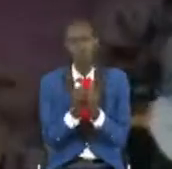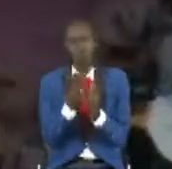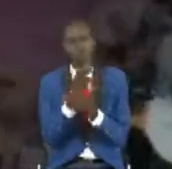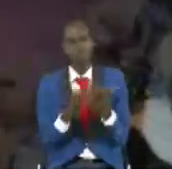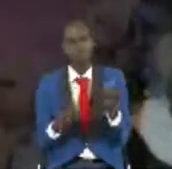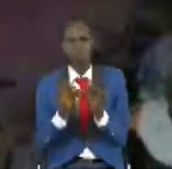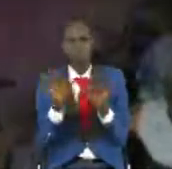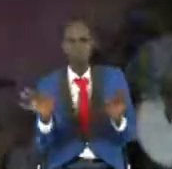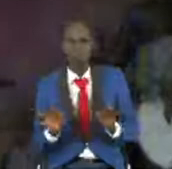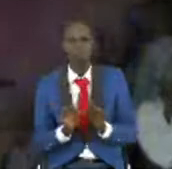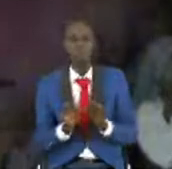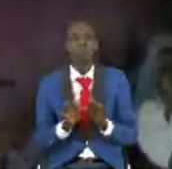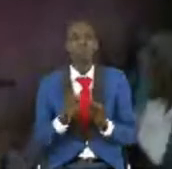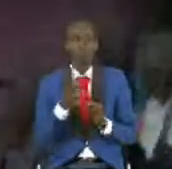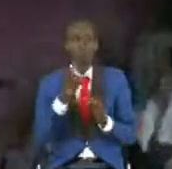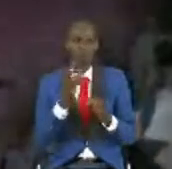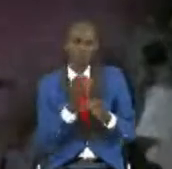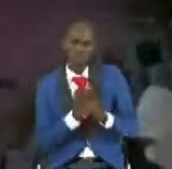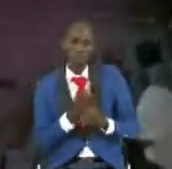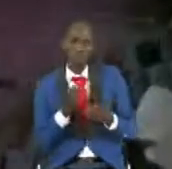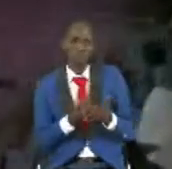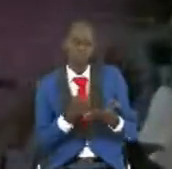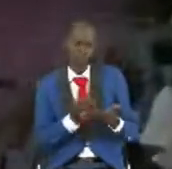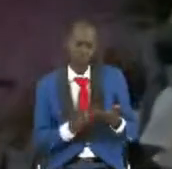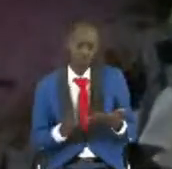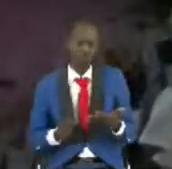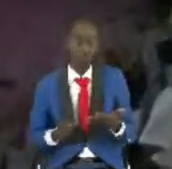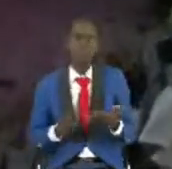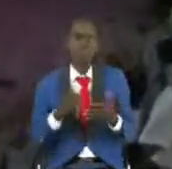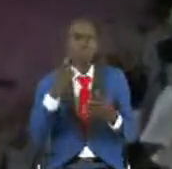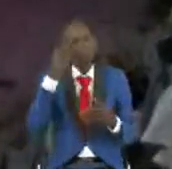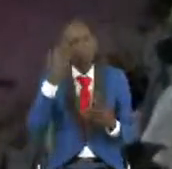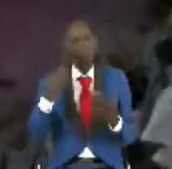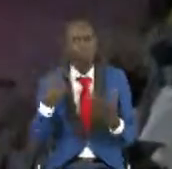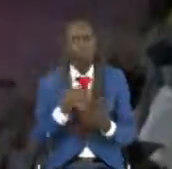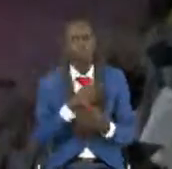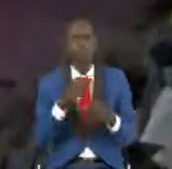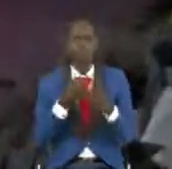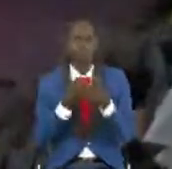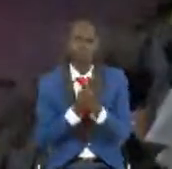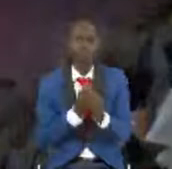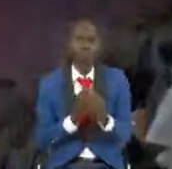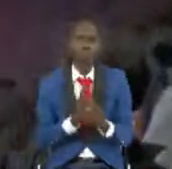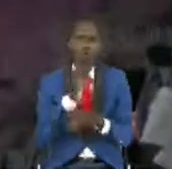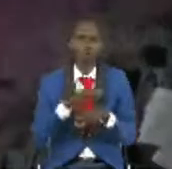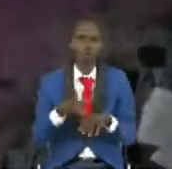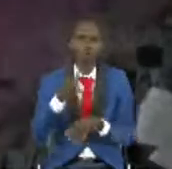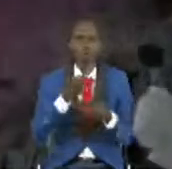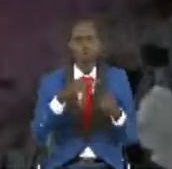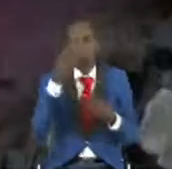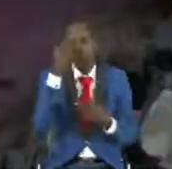des informations pour nous aider à être en contact avec vous, pour vous aider pour votre progrès dans la foi.